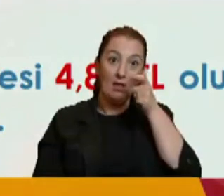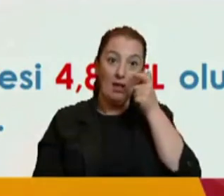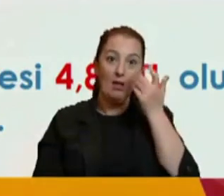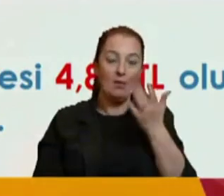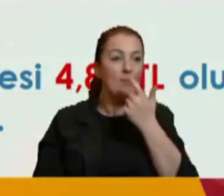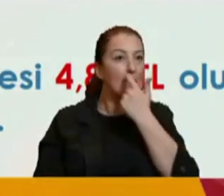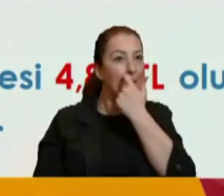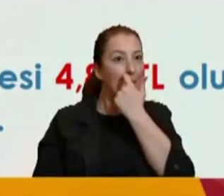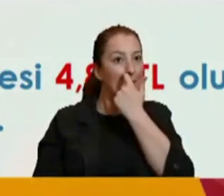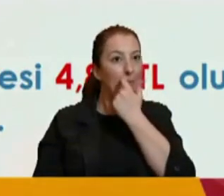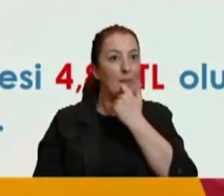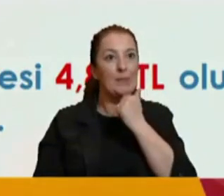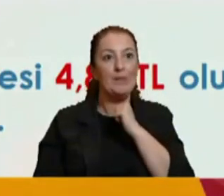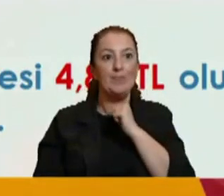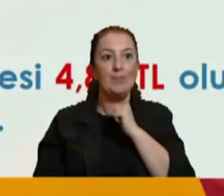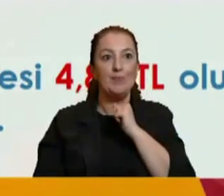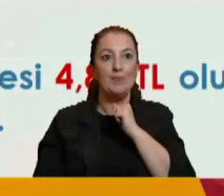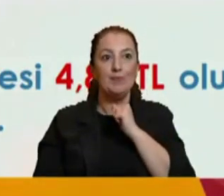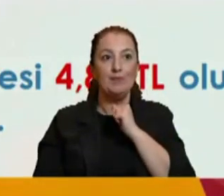sunmak için